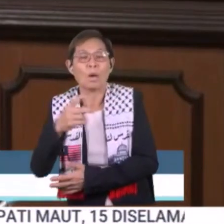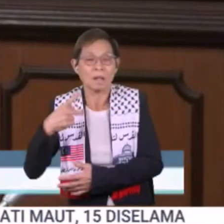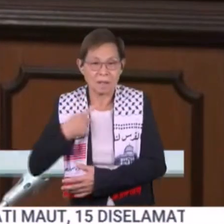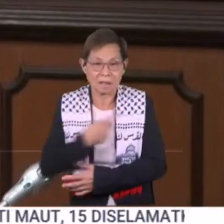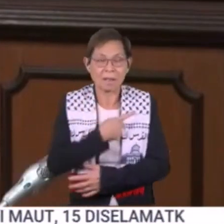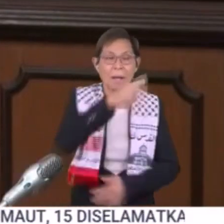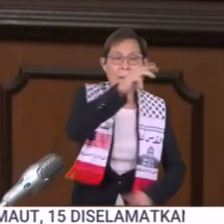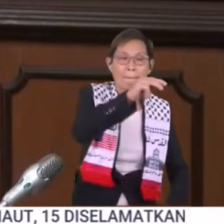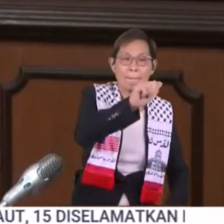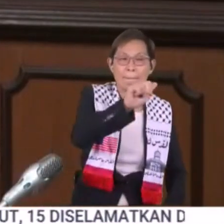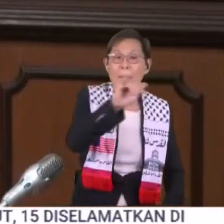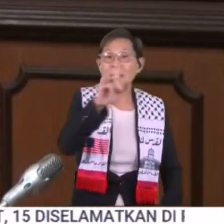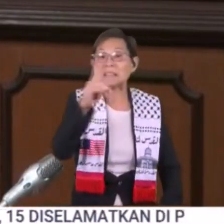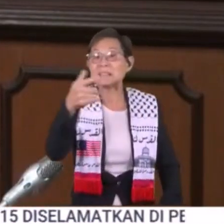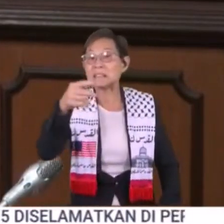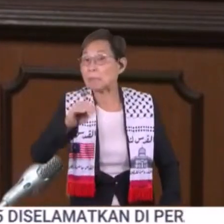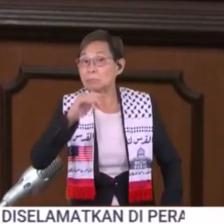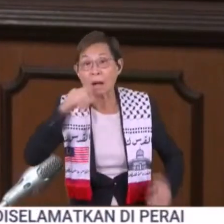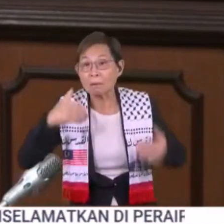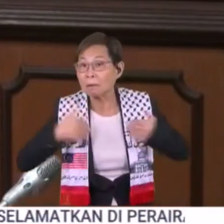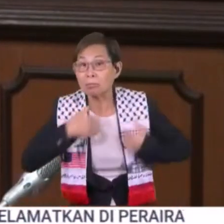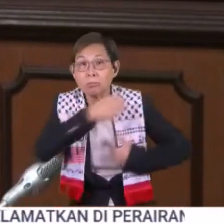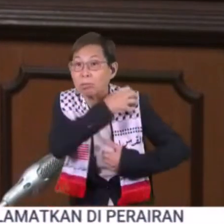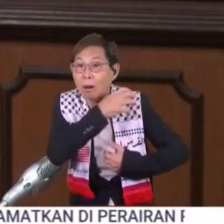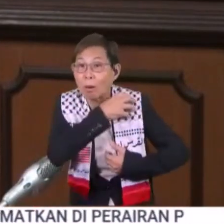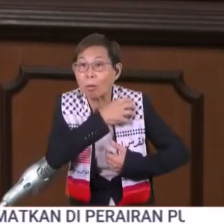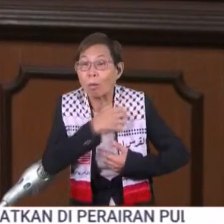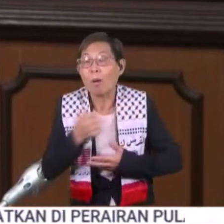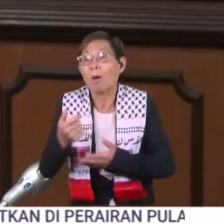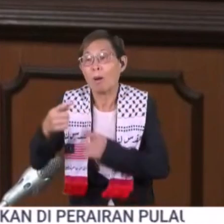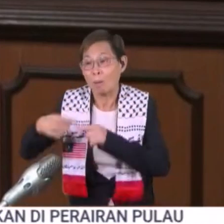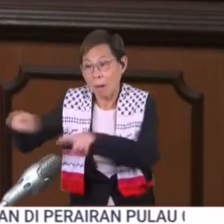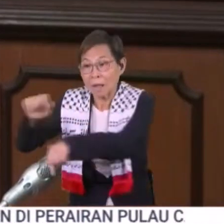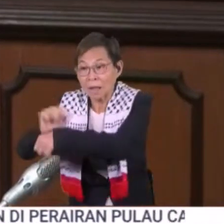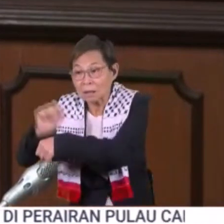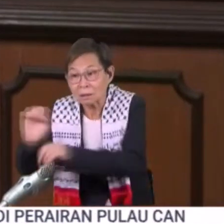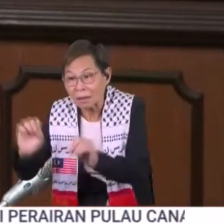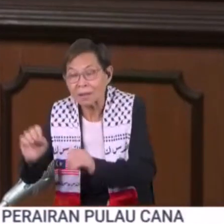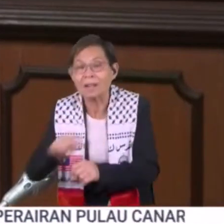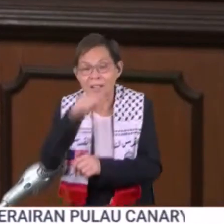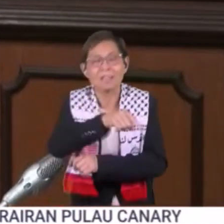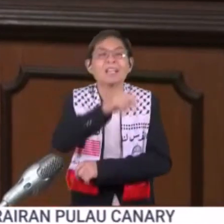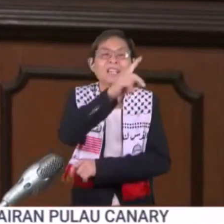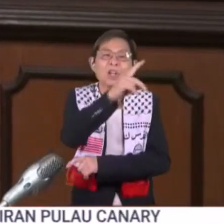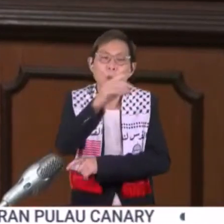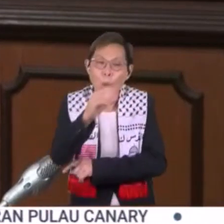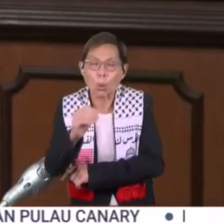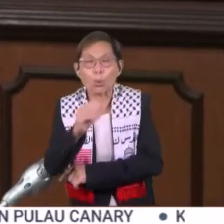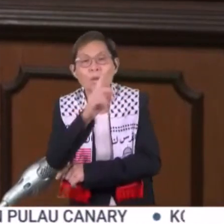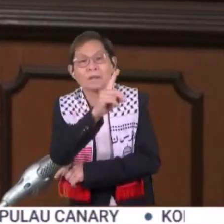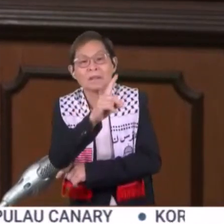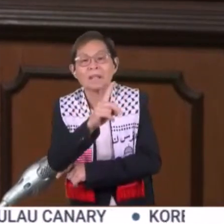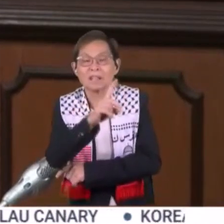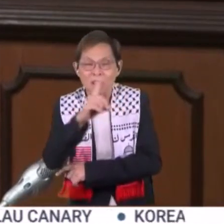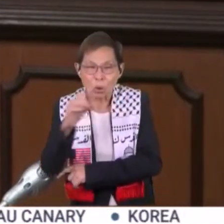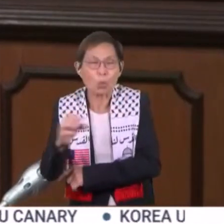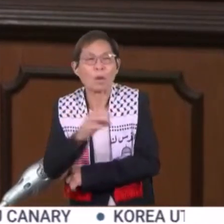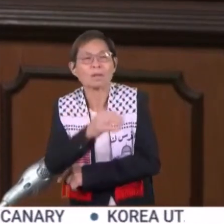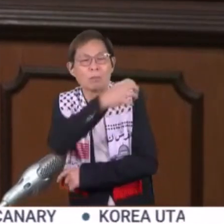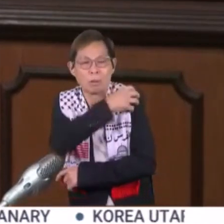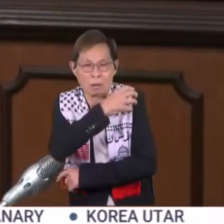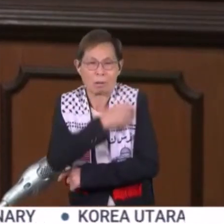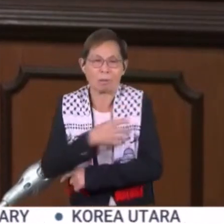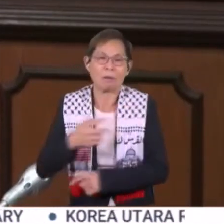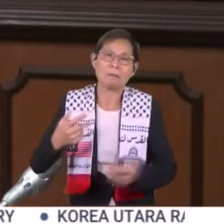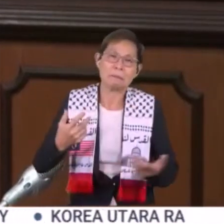Mam tidak ada pegawai-pegawai yang boleh kita bahagikan itu kita bimbang Bagi tu orang kata pilih kasih ke